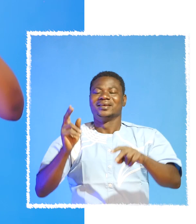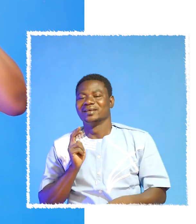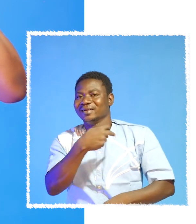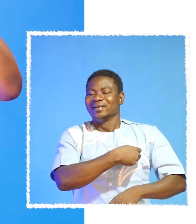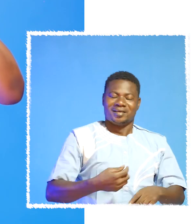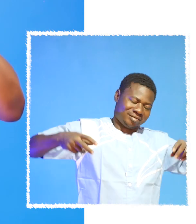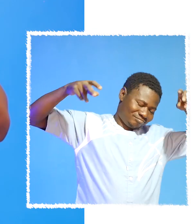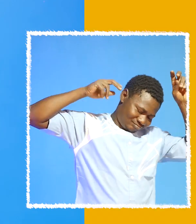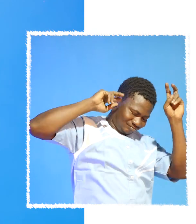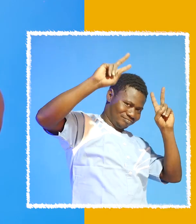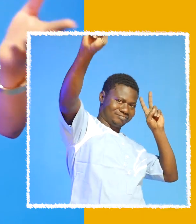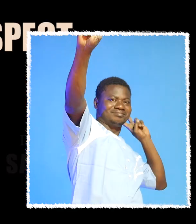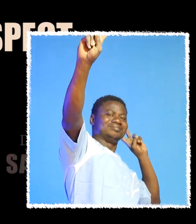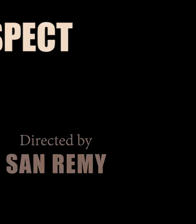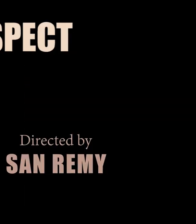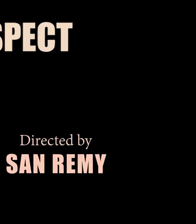brisés